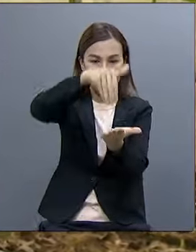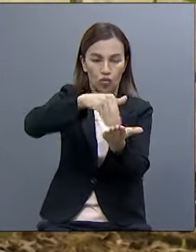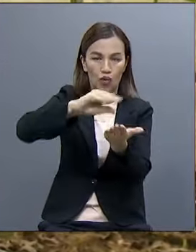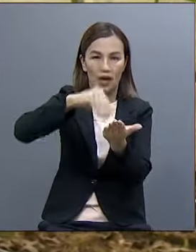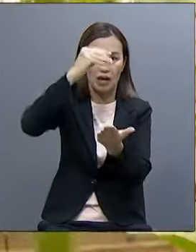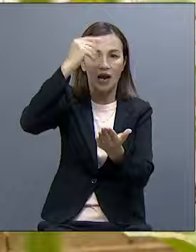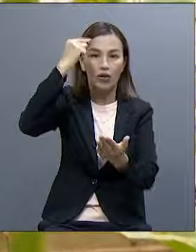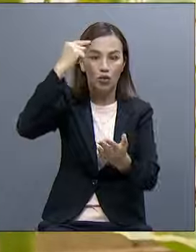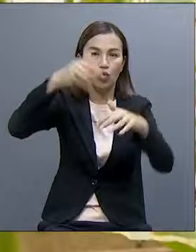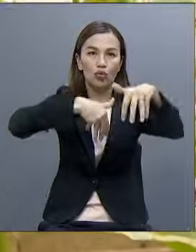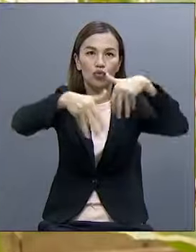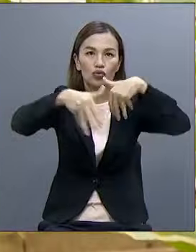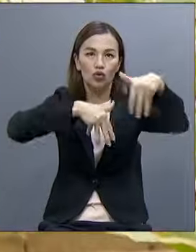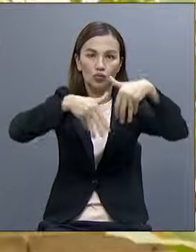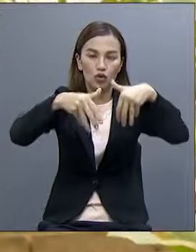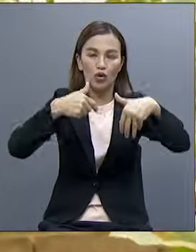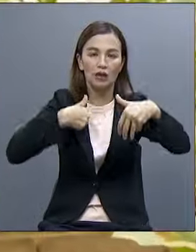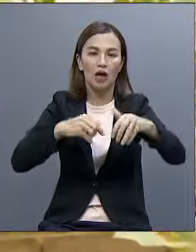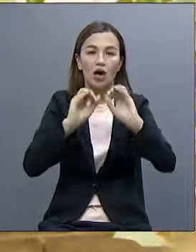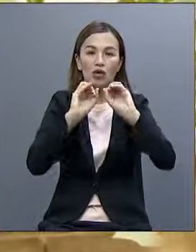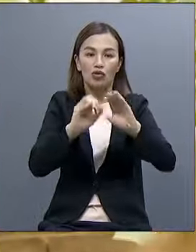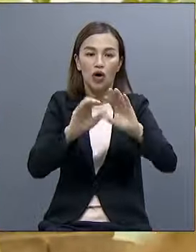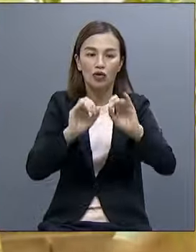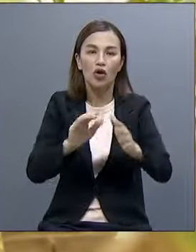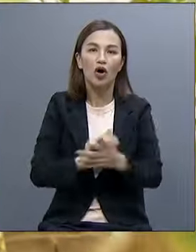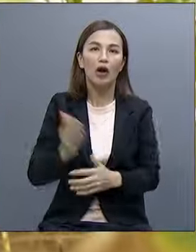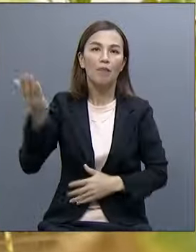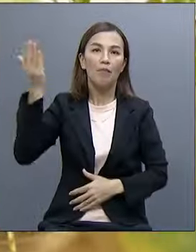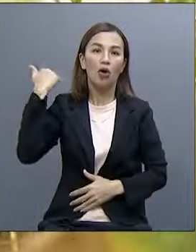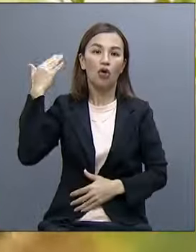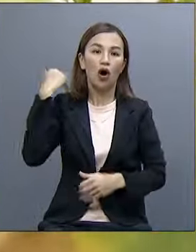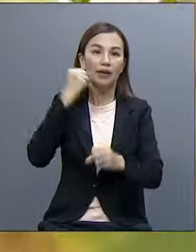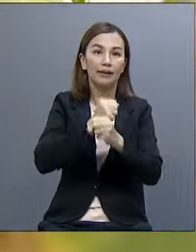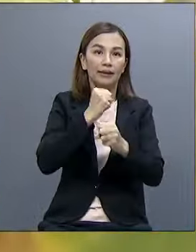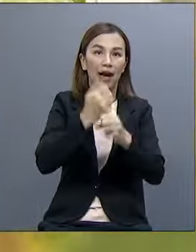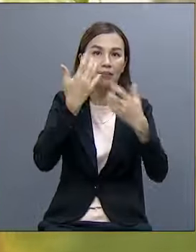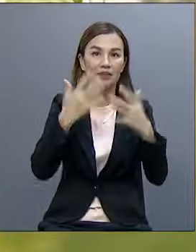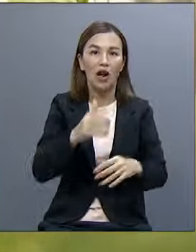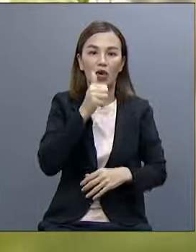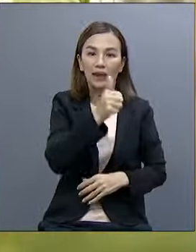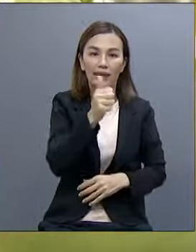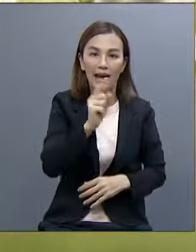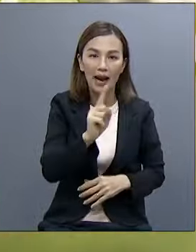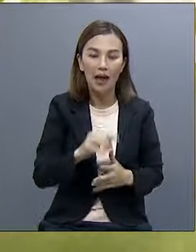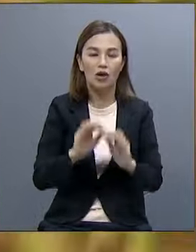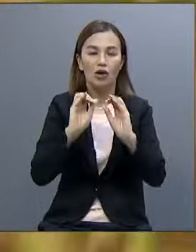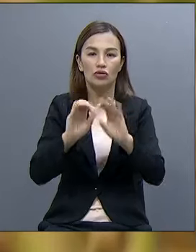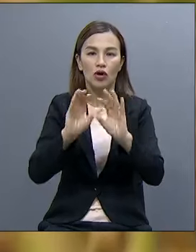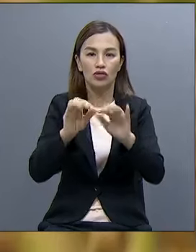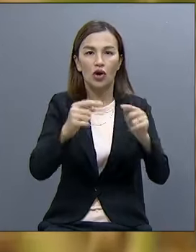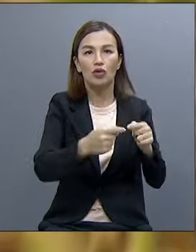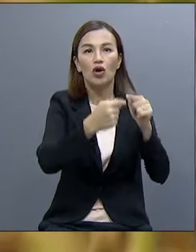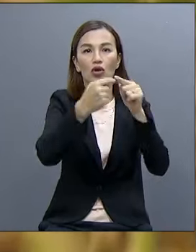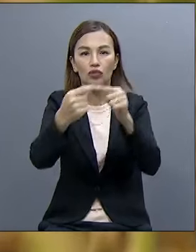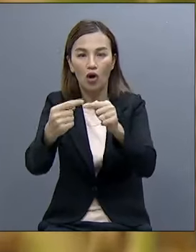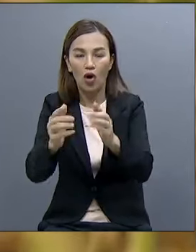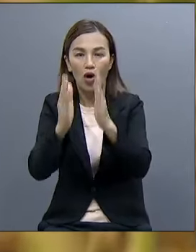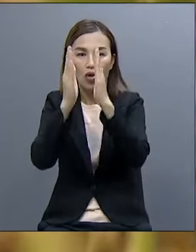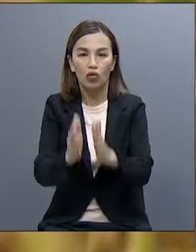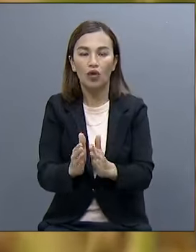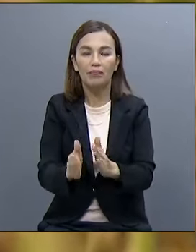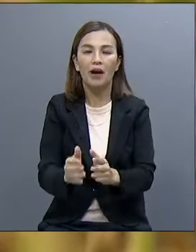แล้วก็สอนในสิ่งที่เขาสอนมาที่เราทำแล้วสำเร็จครับ เราก็ส่งต่อให้เกษตรกรที่มาอบ